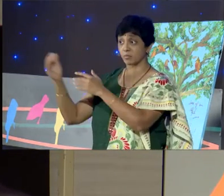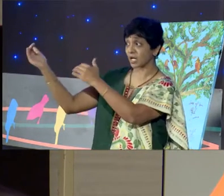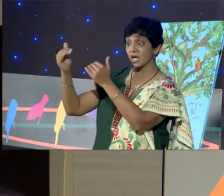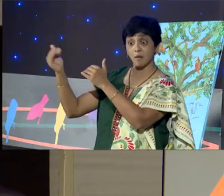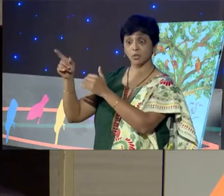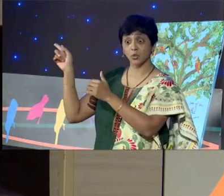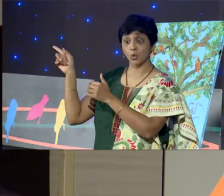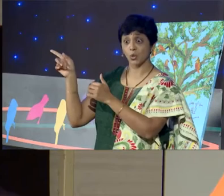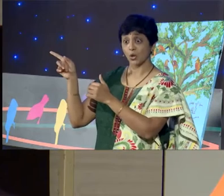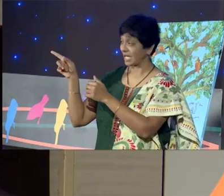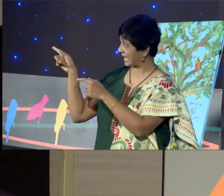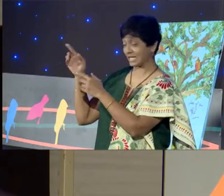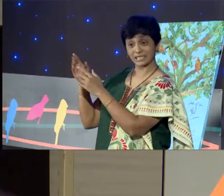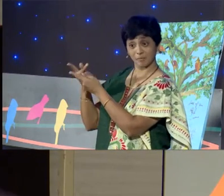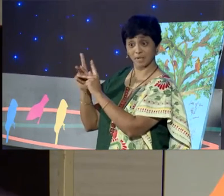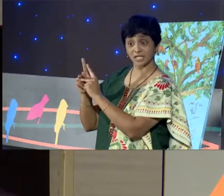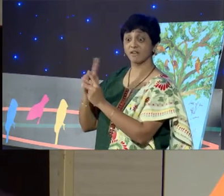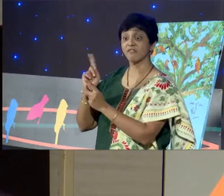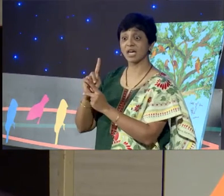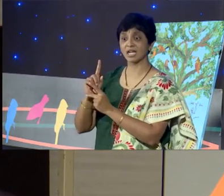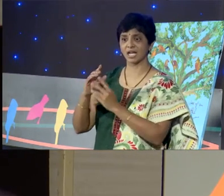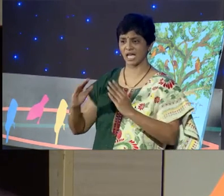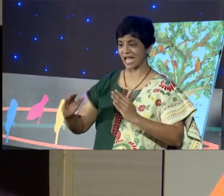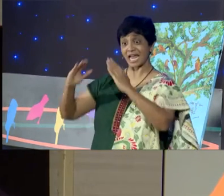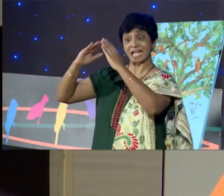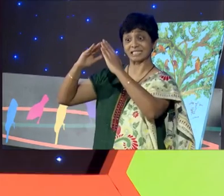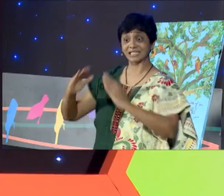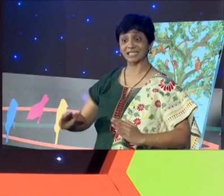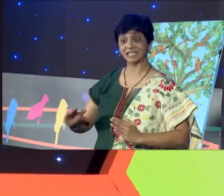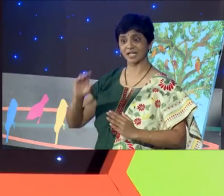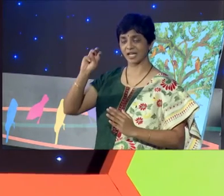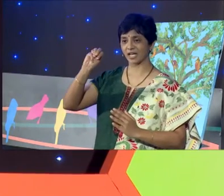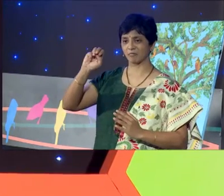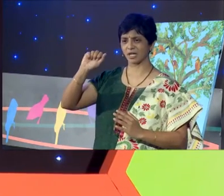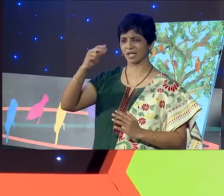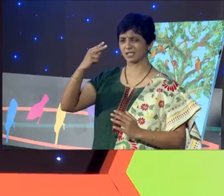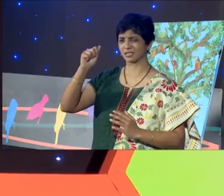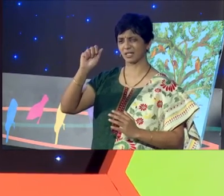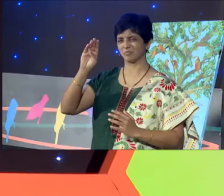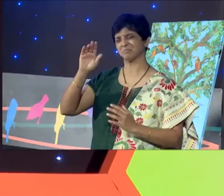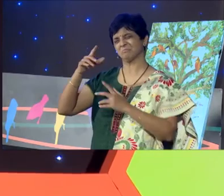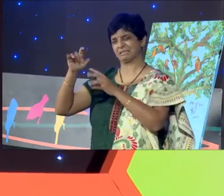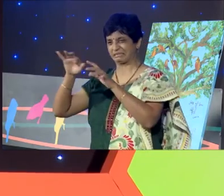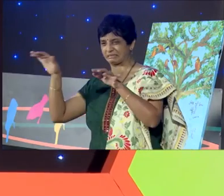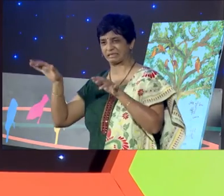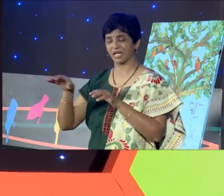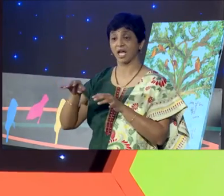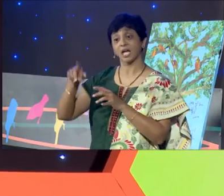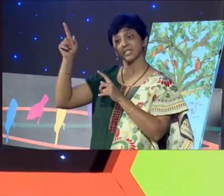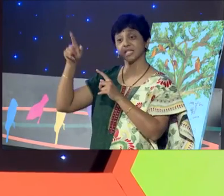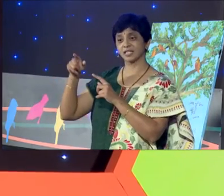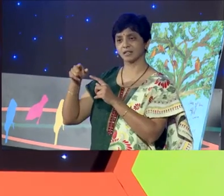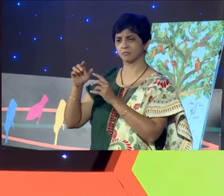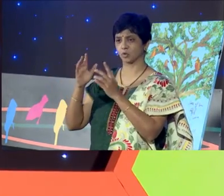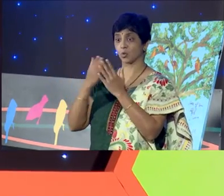तो दूर दराज से ब्लाइंड फ्रेंड आते हैं महाबलेश्वर में घूमने के लिए नहीं, भिक्षा मांगने के लिए, कि भीड़ है ज़्यादा भिक्षा मिलेंगी। तो